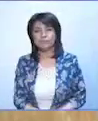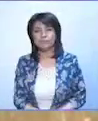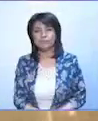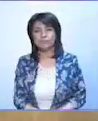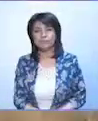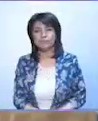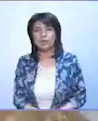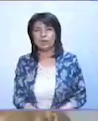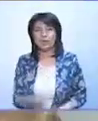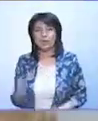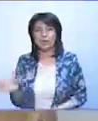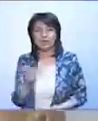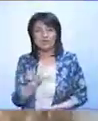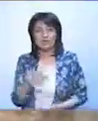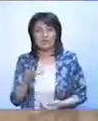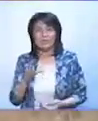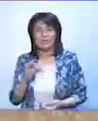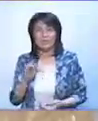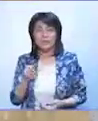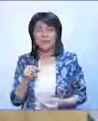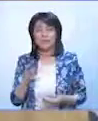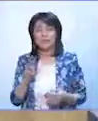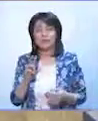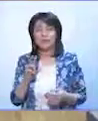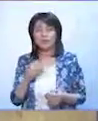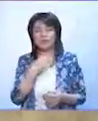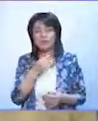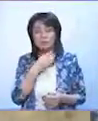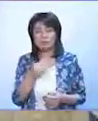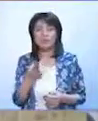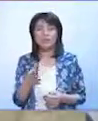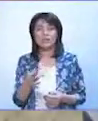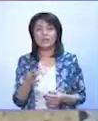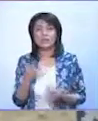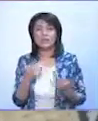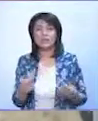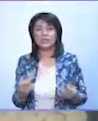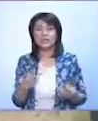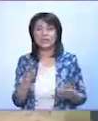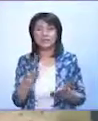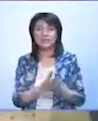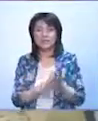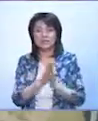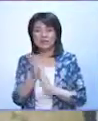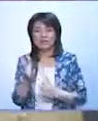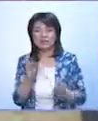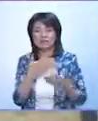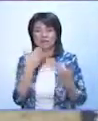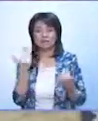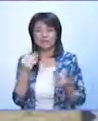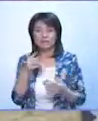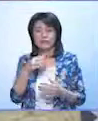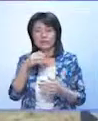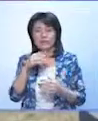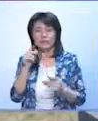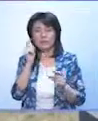Я в самом сердце Семипалатинского испытательного полигона. Сегодня на вид это обычная степь, где шумит трава и поют птицы. Никакой охраны и